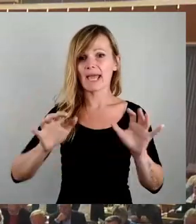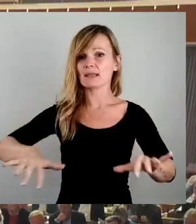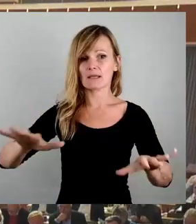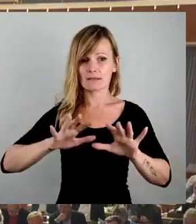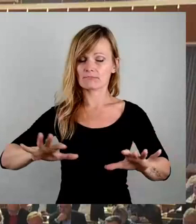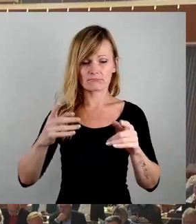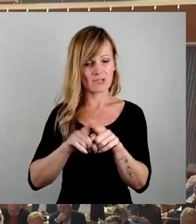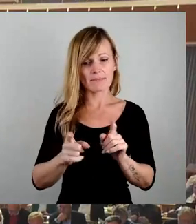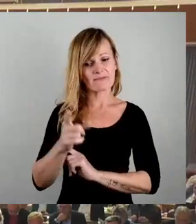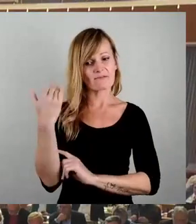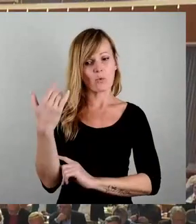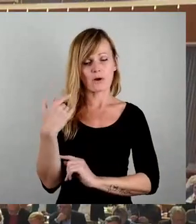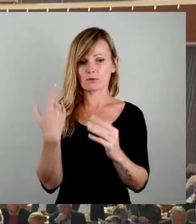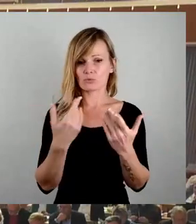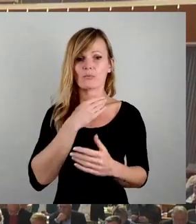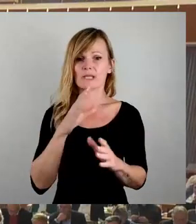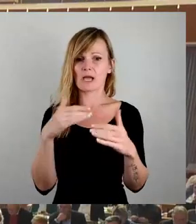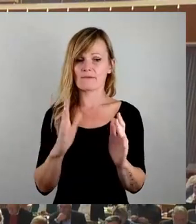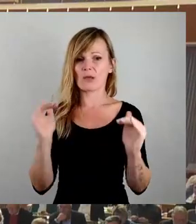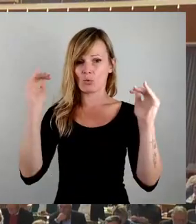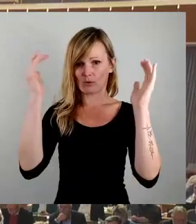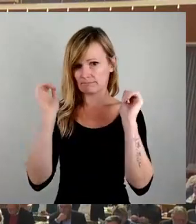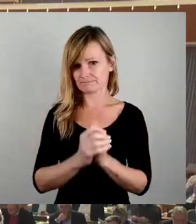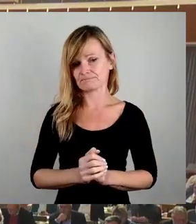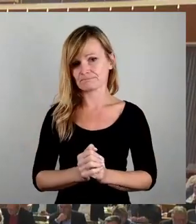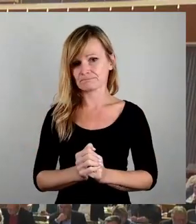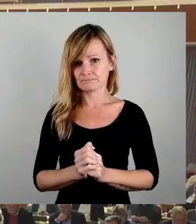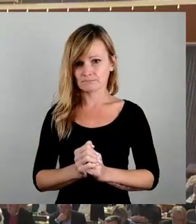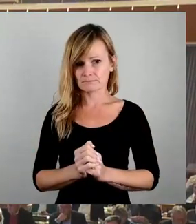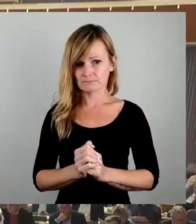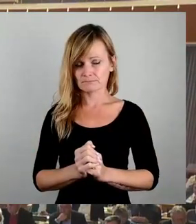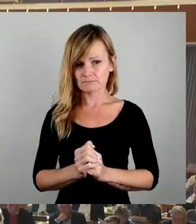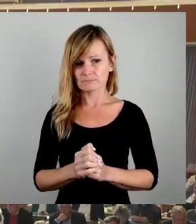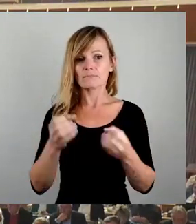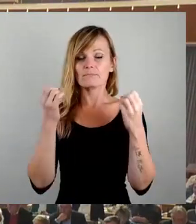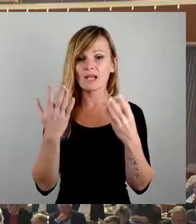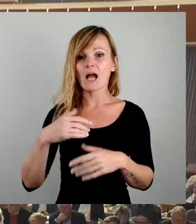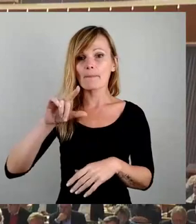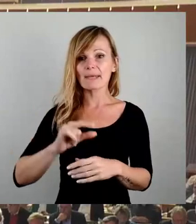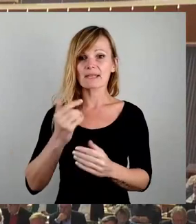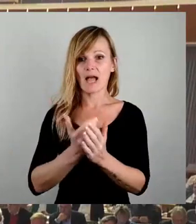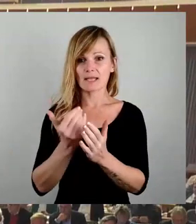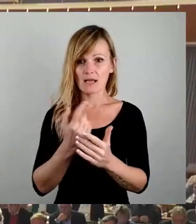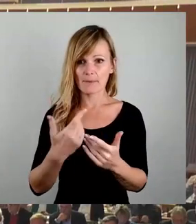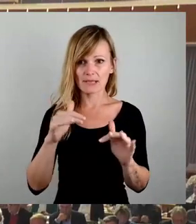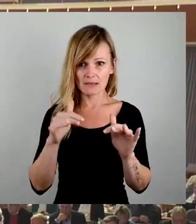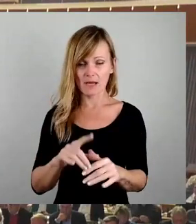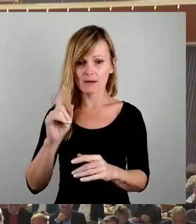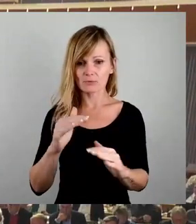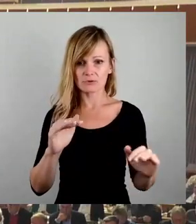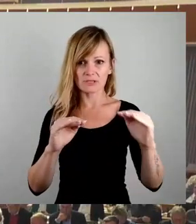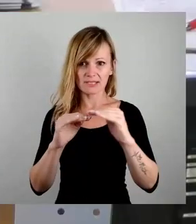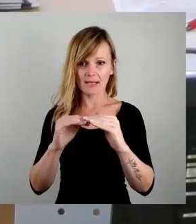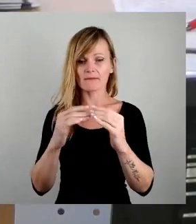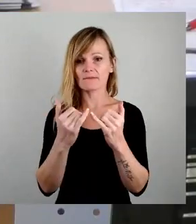es Bedarf ist, erhöhen. Ja? Es entstehen natürlich Mindereinnahmen, die irgendwie gedeckt werden müssen. Wir haben eigentlich